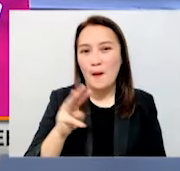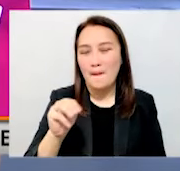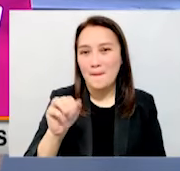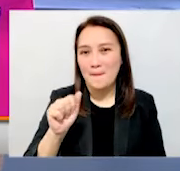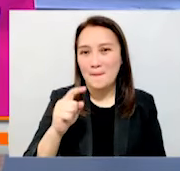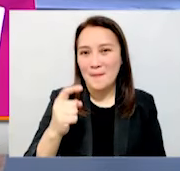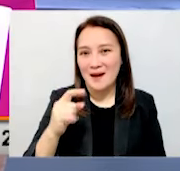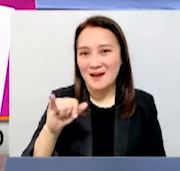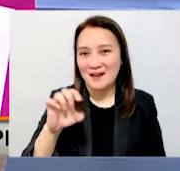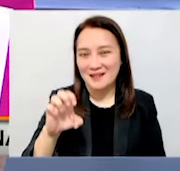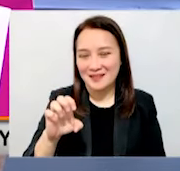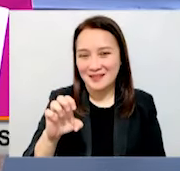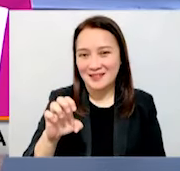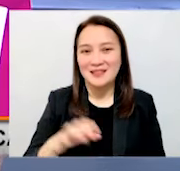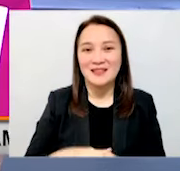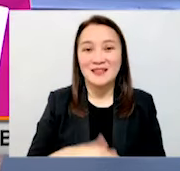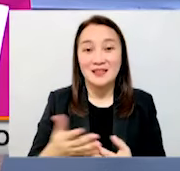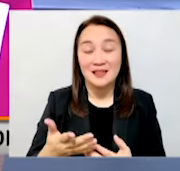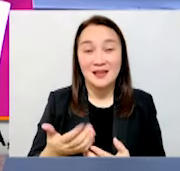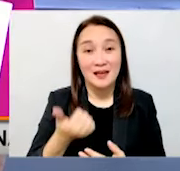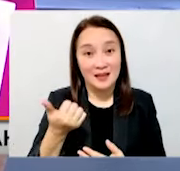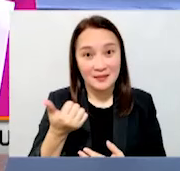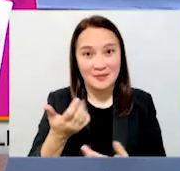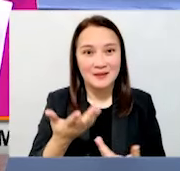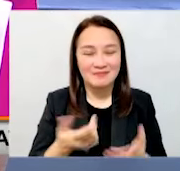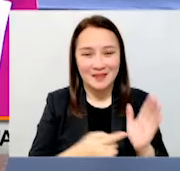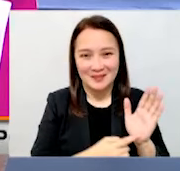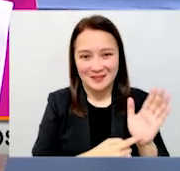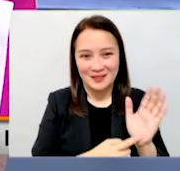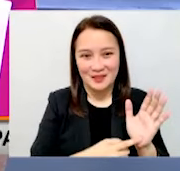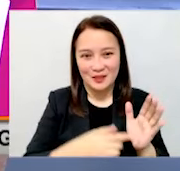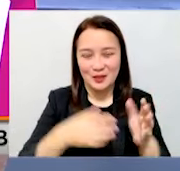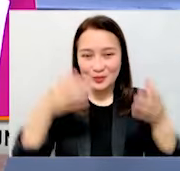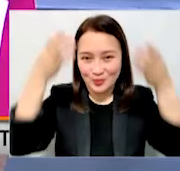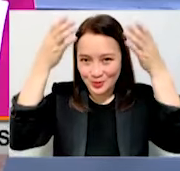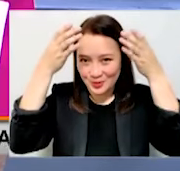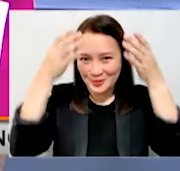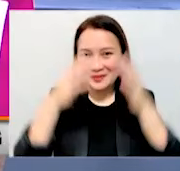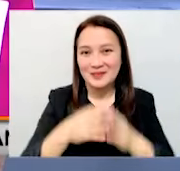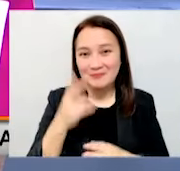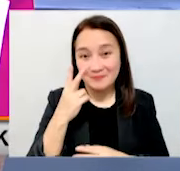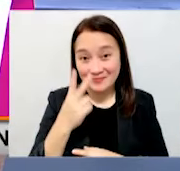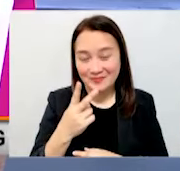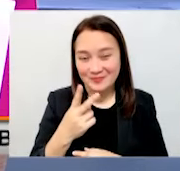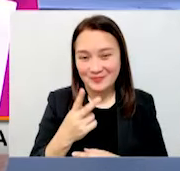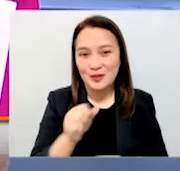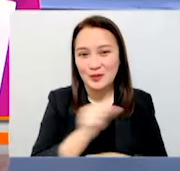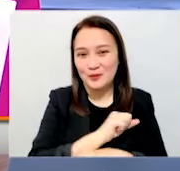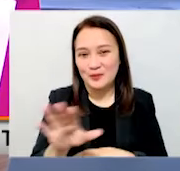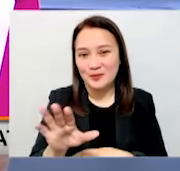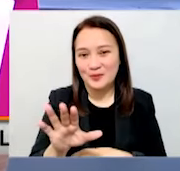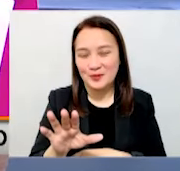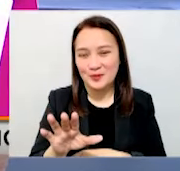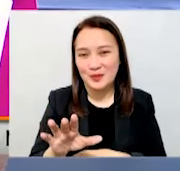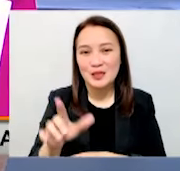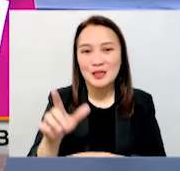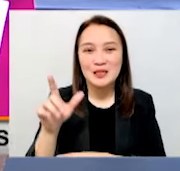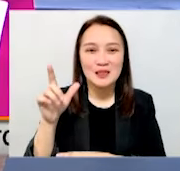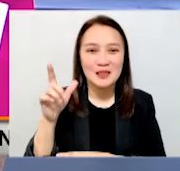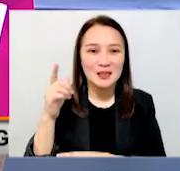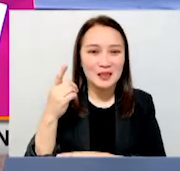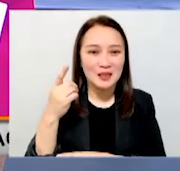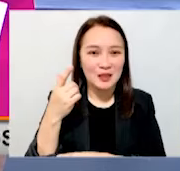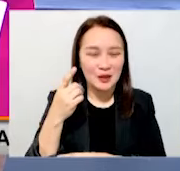Maxie. Ang ilang tagpo sa kanyang coronation, Silipin. Nasa frontline ng balitang yan si News 5 digital producer,